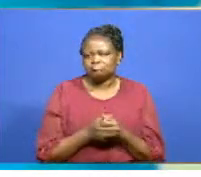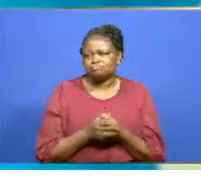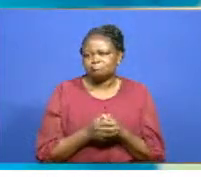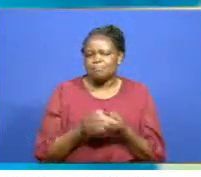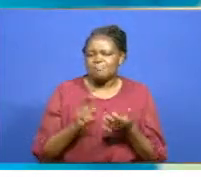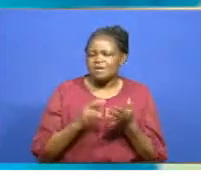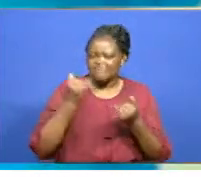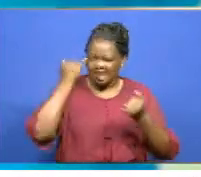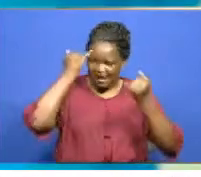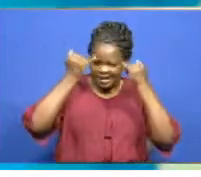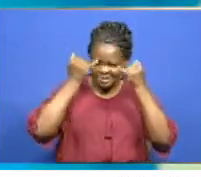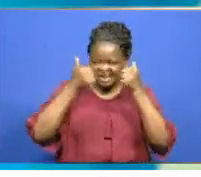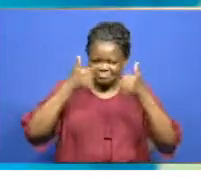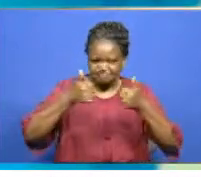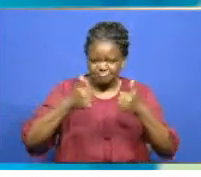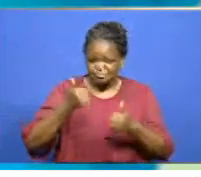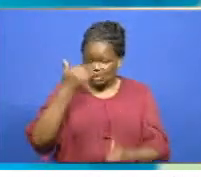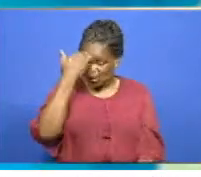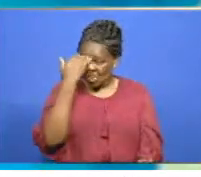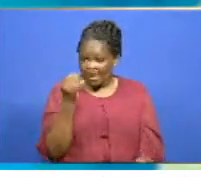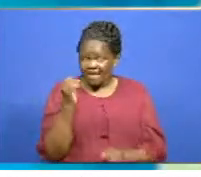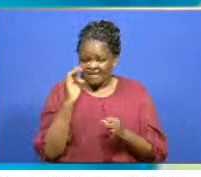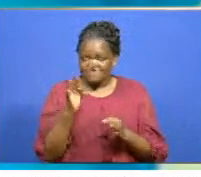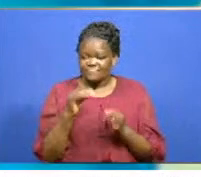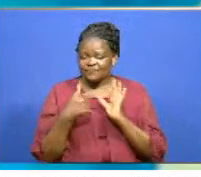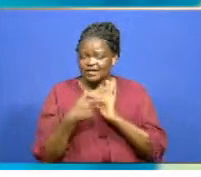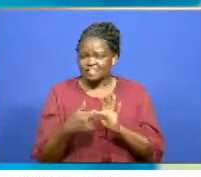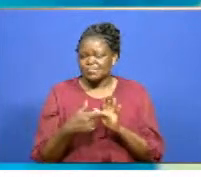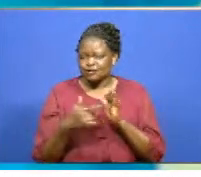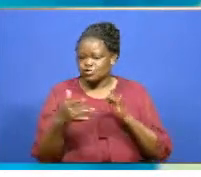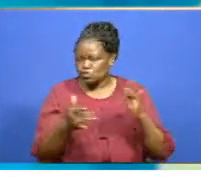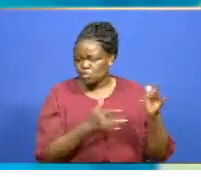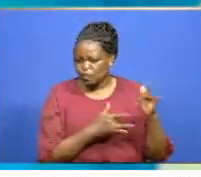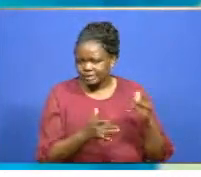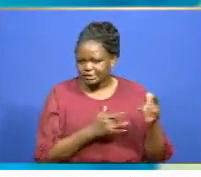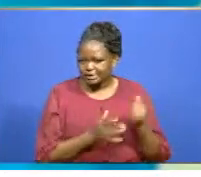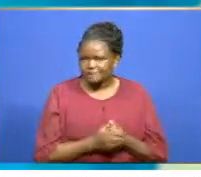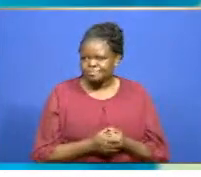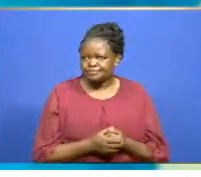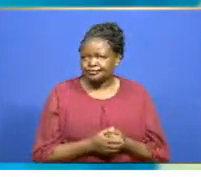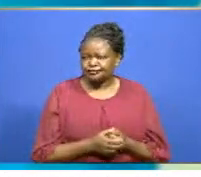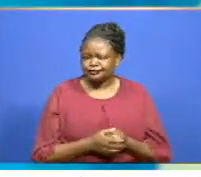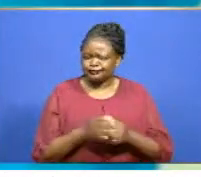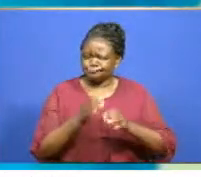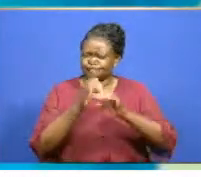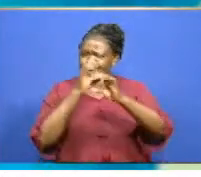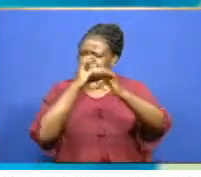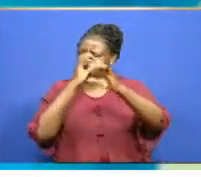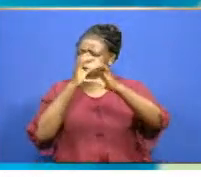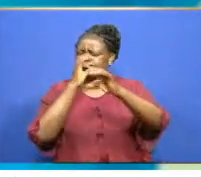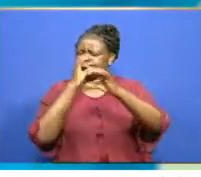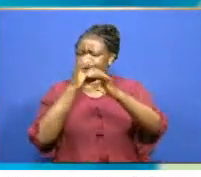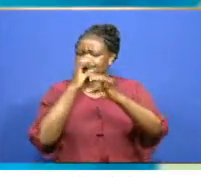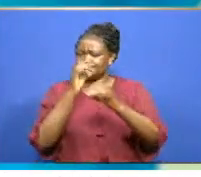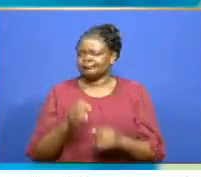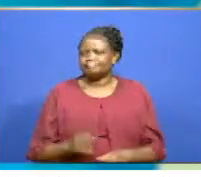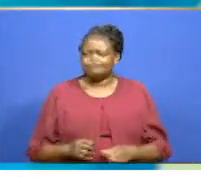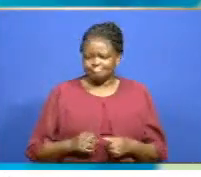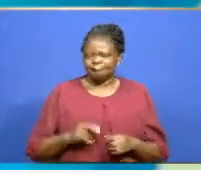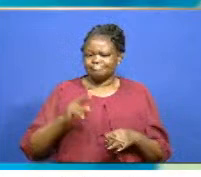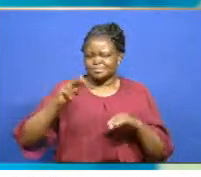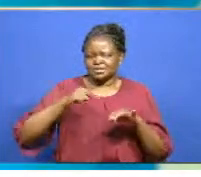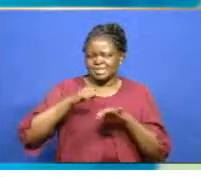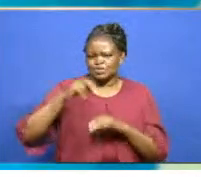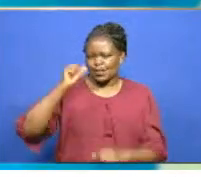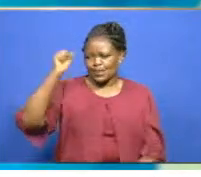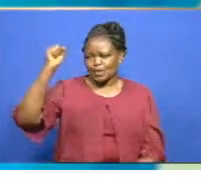make political sense. Kwa sababu nasi ukitazama katika darubini ya kitaifa ya kisiasa, jinsi ambavyo